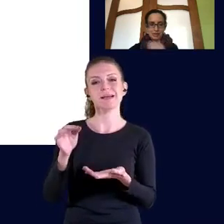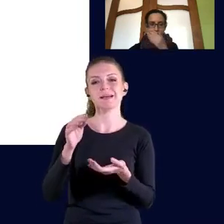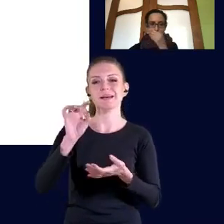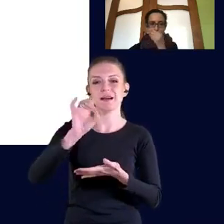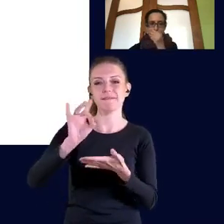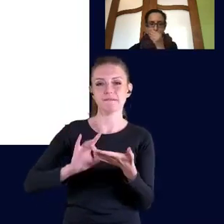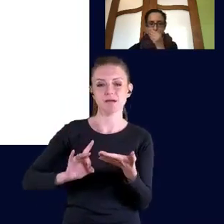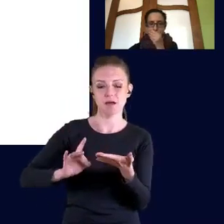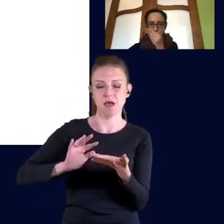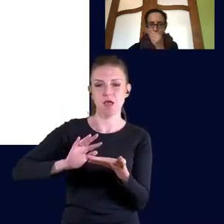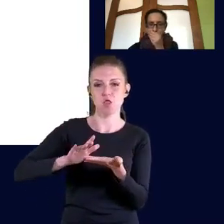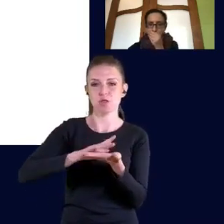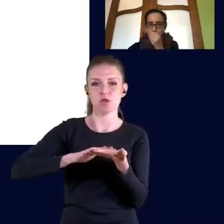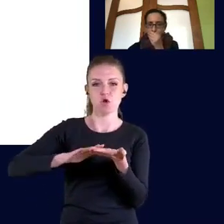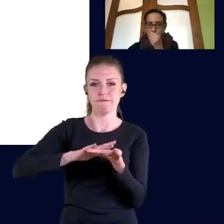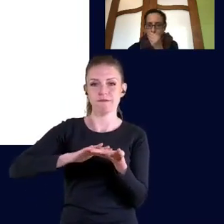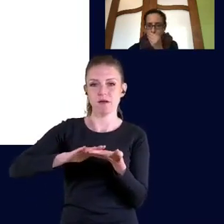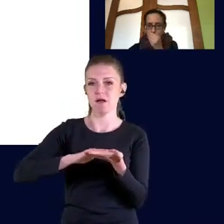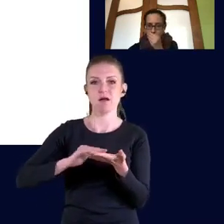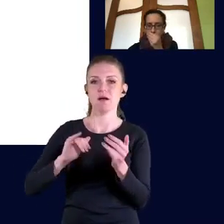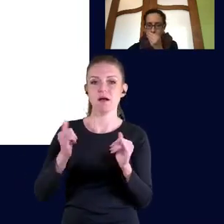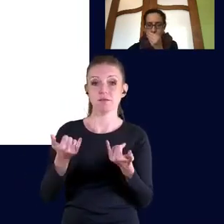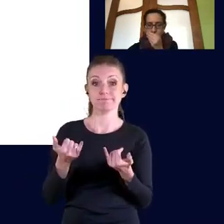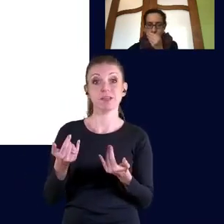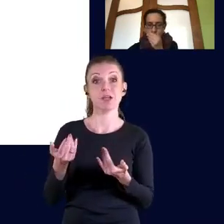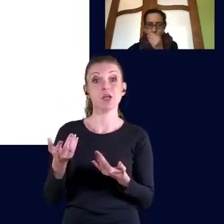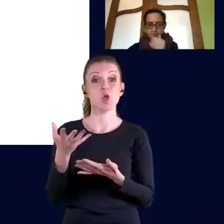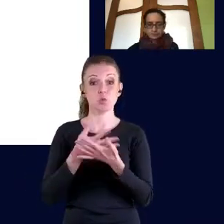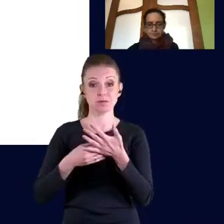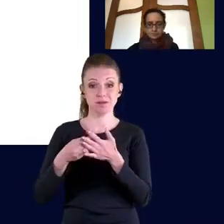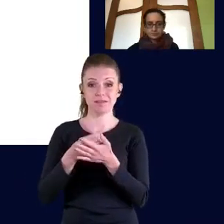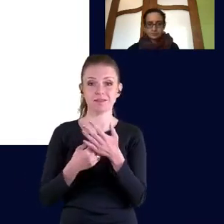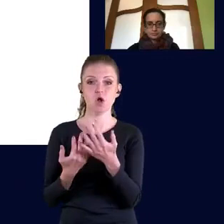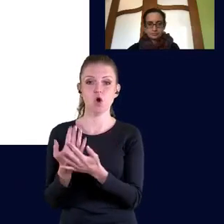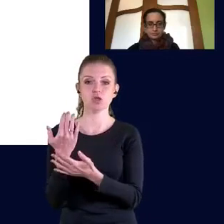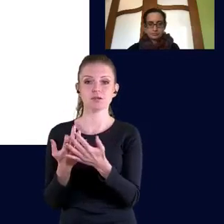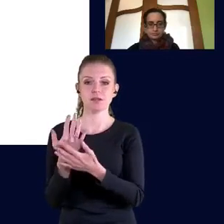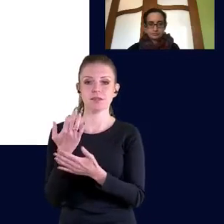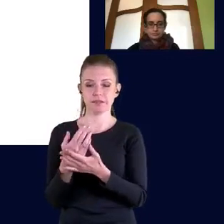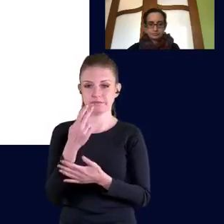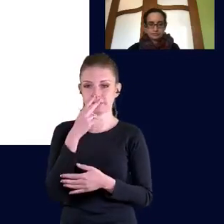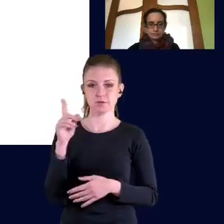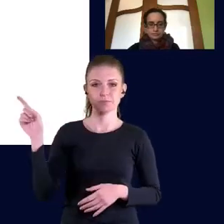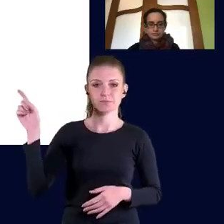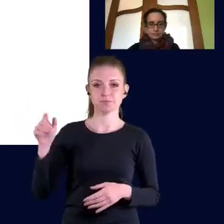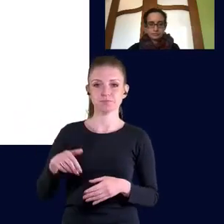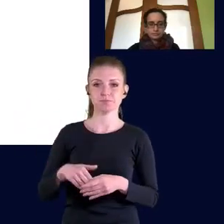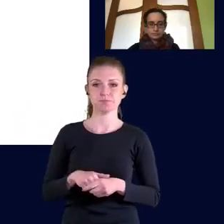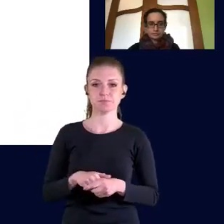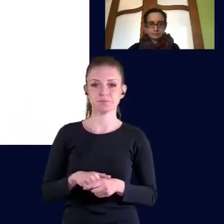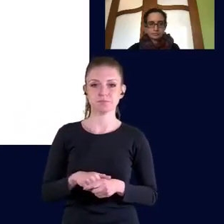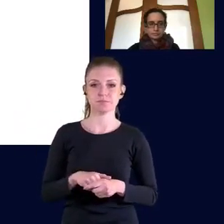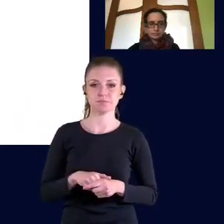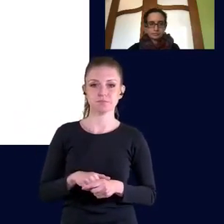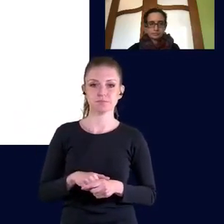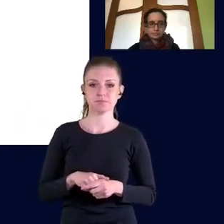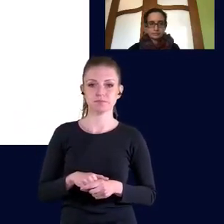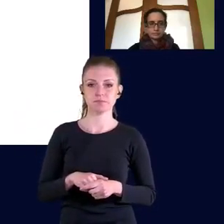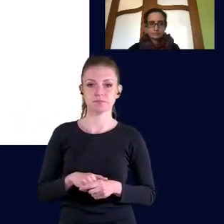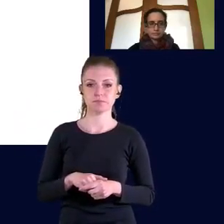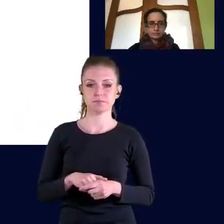wydaje się być na przykład ilustracja Botaniczna to co mamy tutaj aktualnie na tym slajdzie